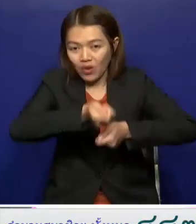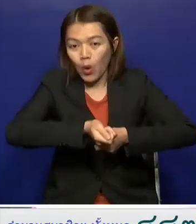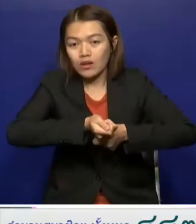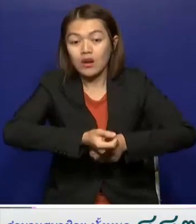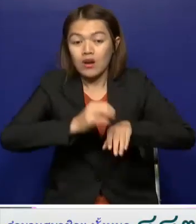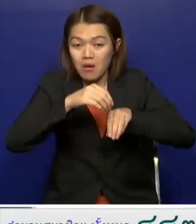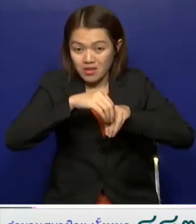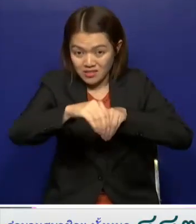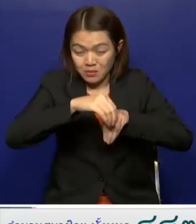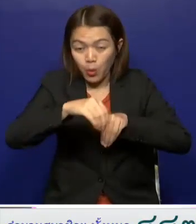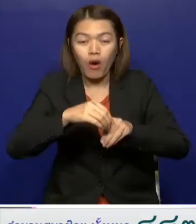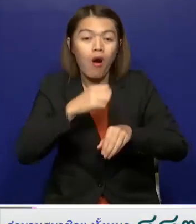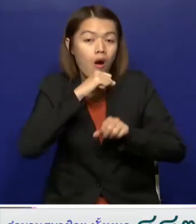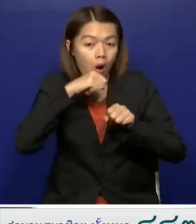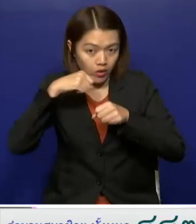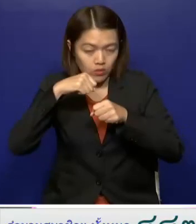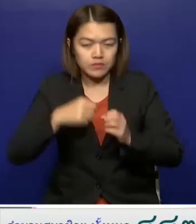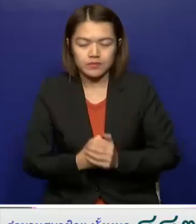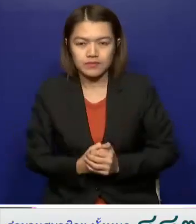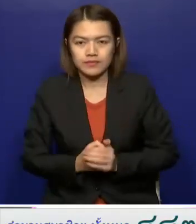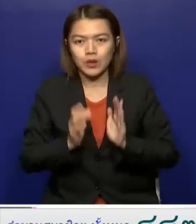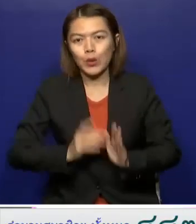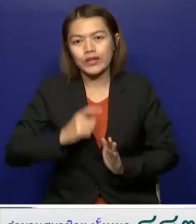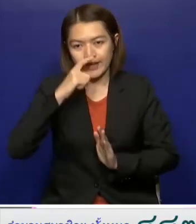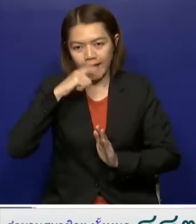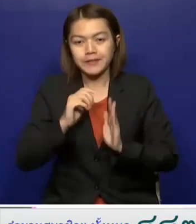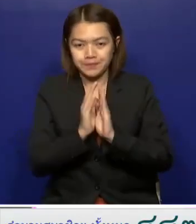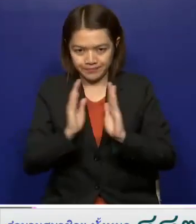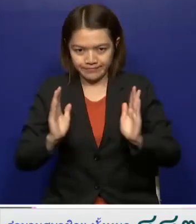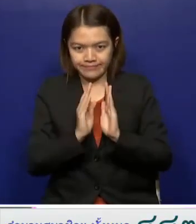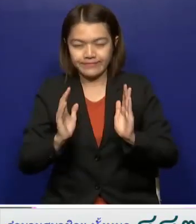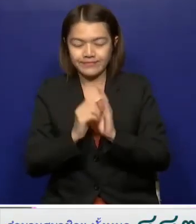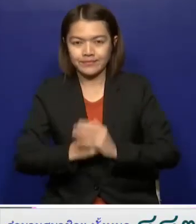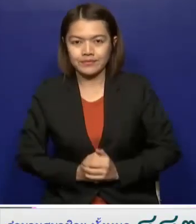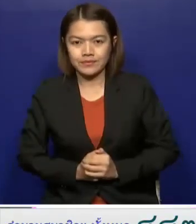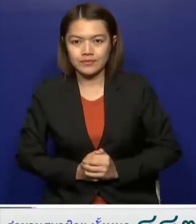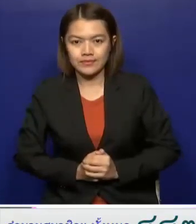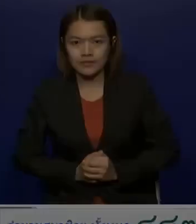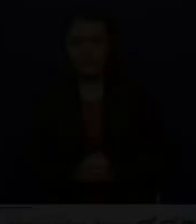ไร่อ้อยและช่วยเหลือพี่น้องชาวไทยของเราได้ขอบคุณครับ ขอบคุณครับ